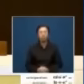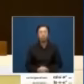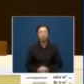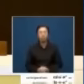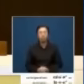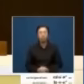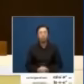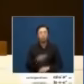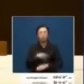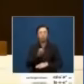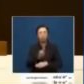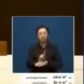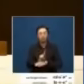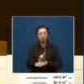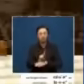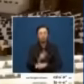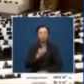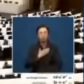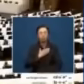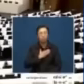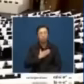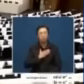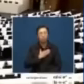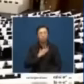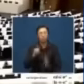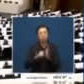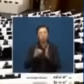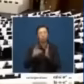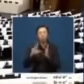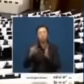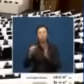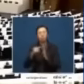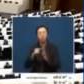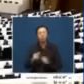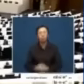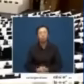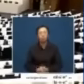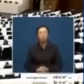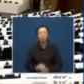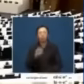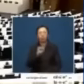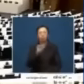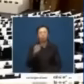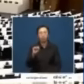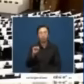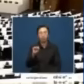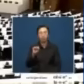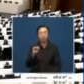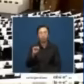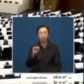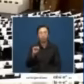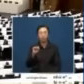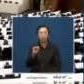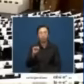า112ส่วนว่าจะเลื่อนโหวตนายกไหมเพราะกกต.ส่งเรื่องให้กับศาลแล้วเนี่ยอันนี้รัฐมนตรีวราวุฒิบอกว่าต้องหารือในที่ประชุมร่วมก่